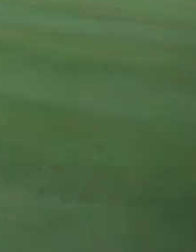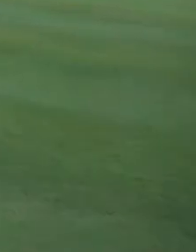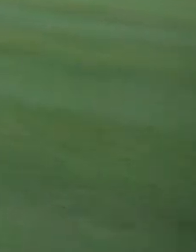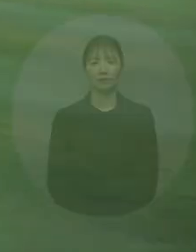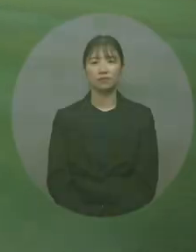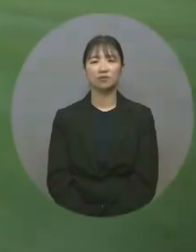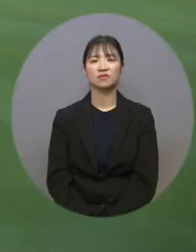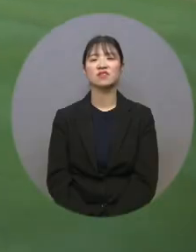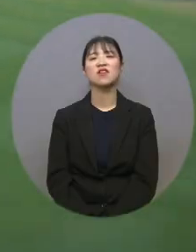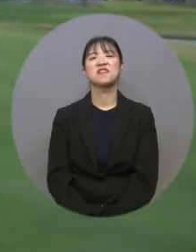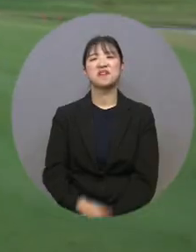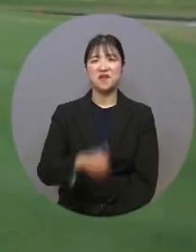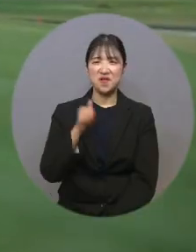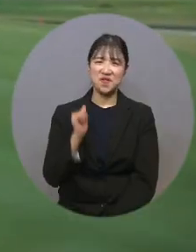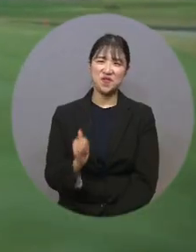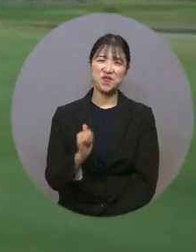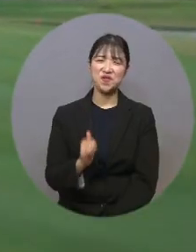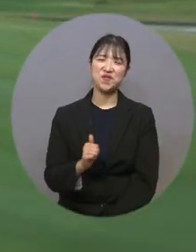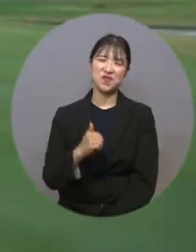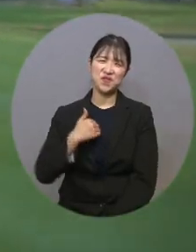기가 막히게 쳤다. 진짜로? 어.